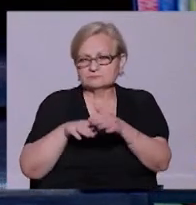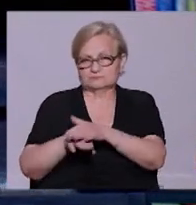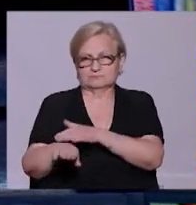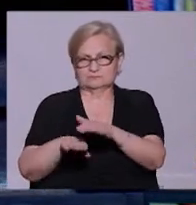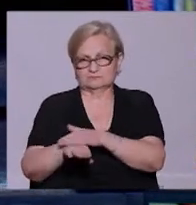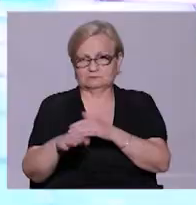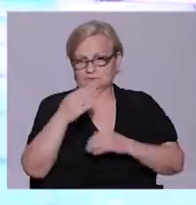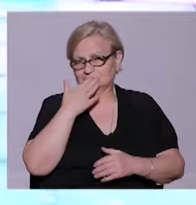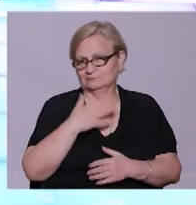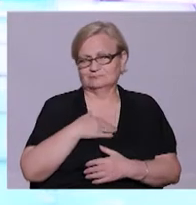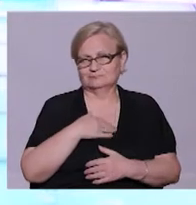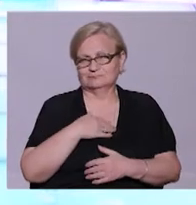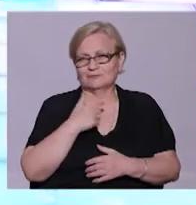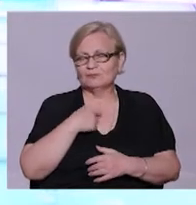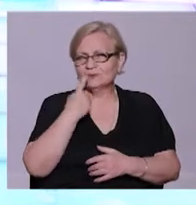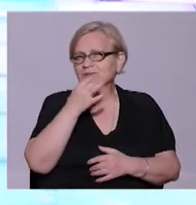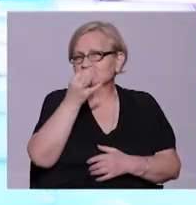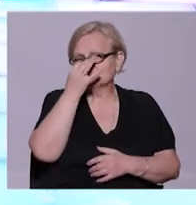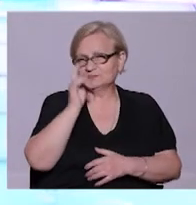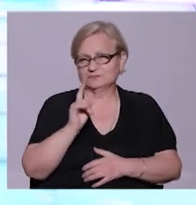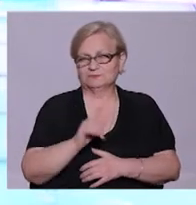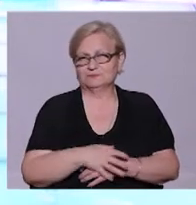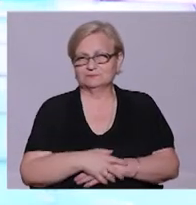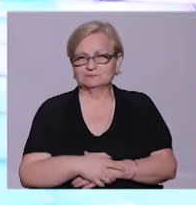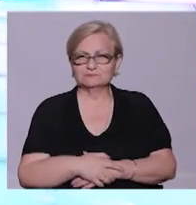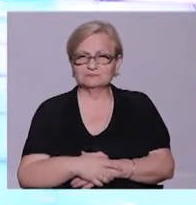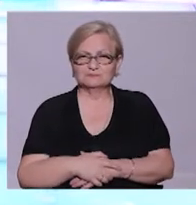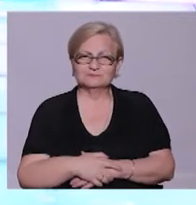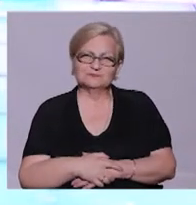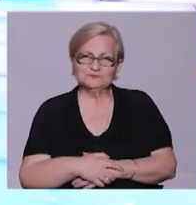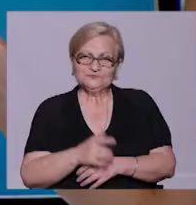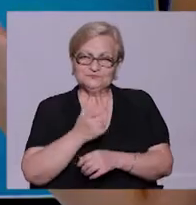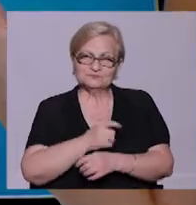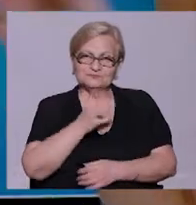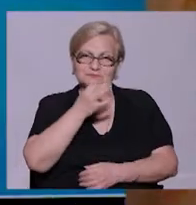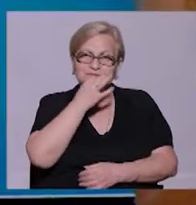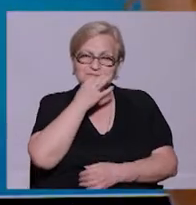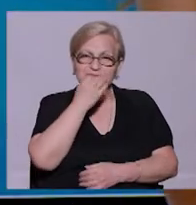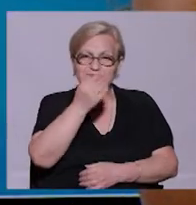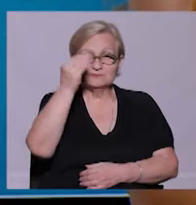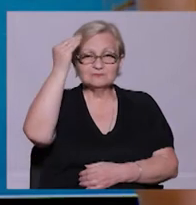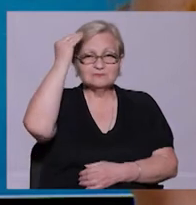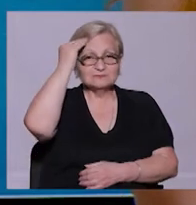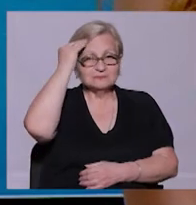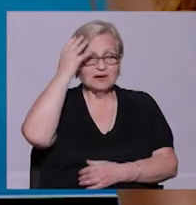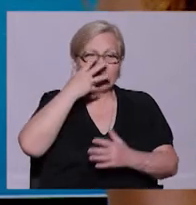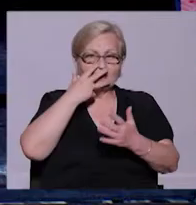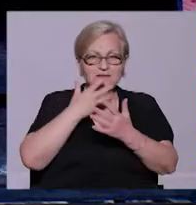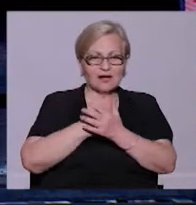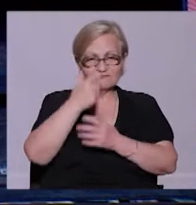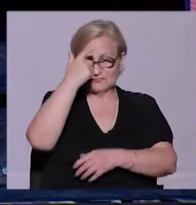და ვიცით კიდევ რა მომეწონა? ძალიან მომეწონა იდეა საკუთარ თავს